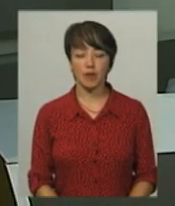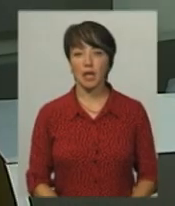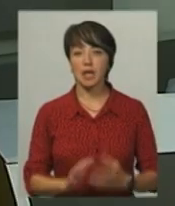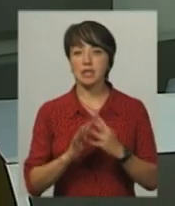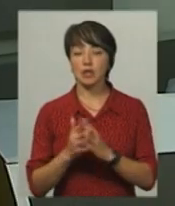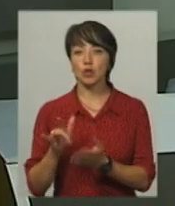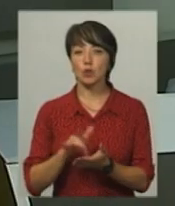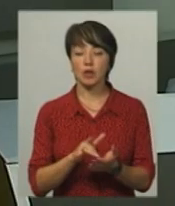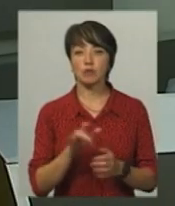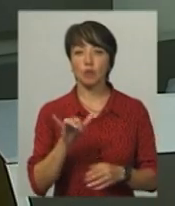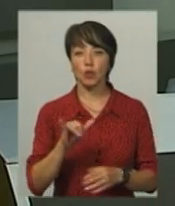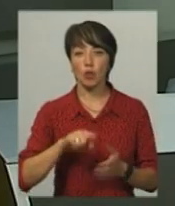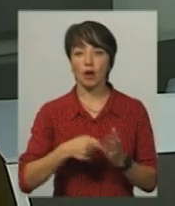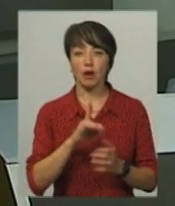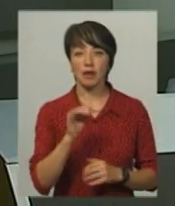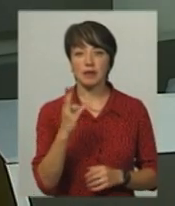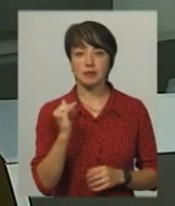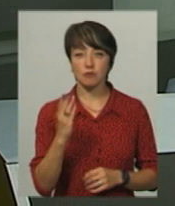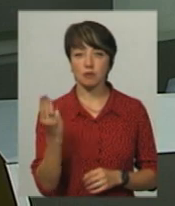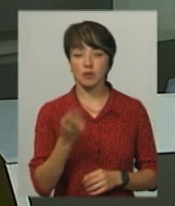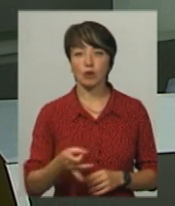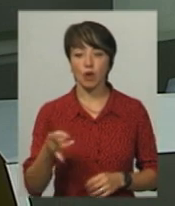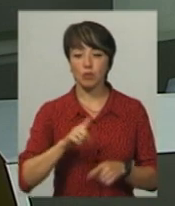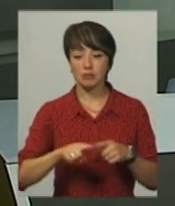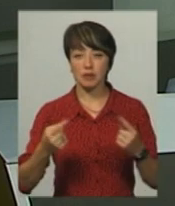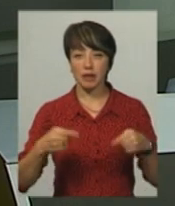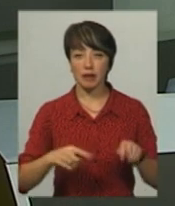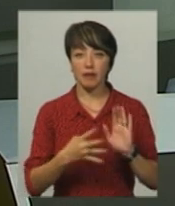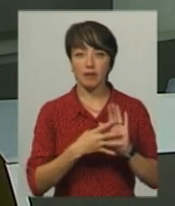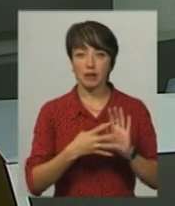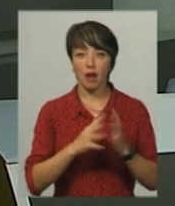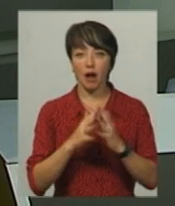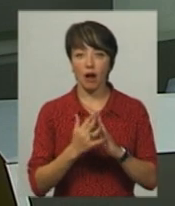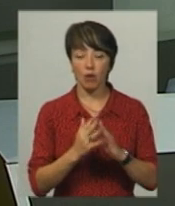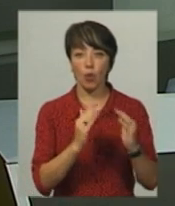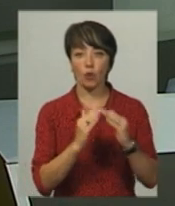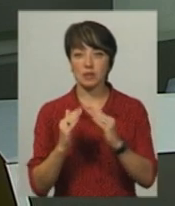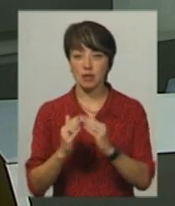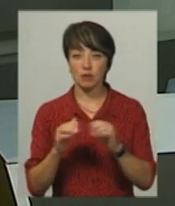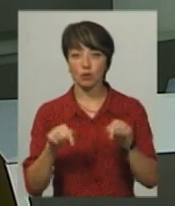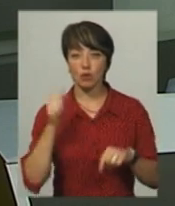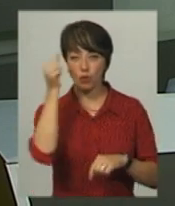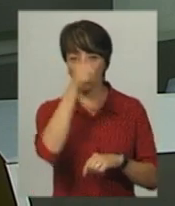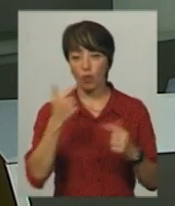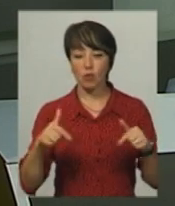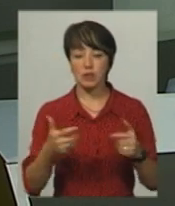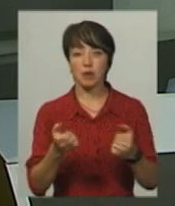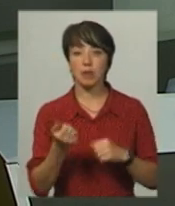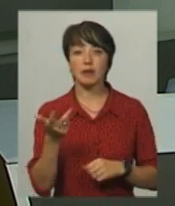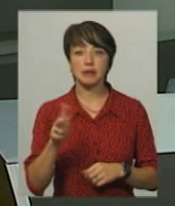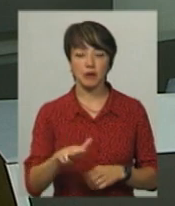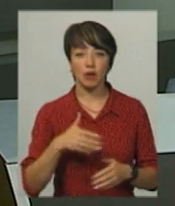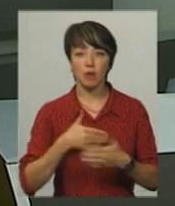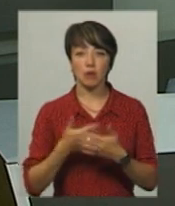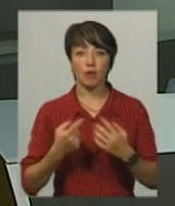Сільський туризм у Грицеві Шепетівського району на межі занепаду. Із 9 агроосель селища цього року гостей приймають 3.